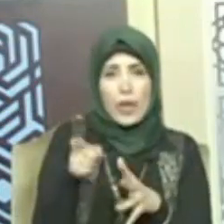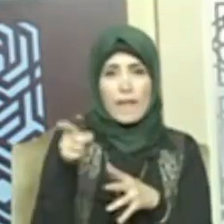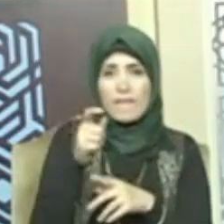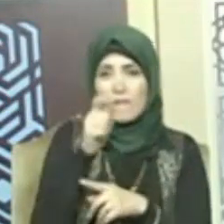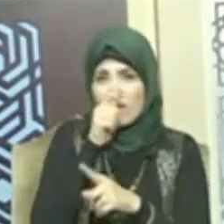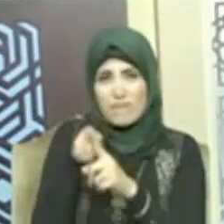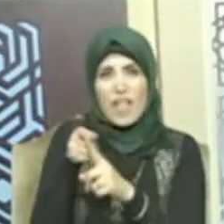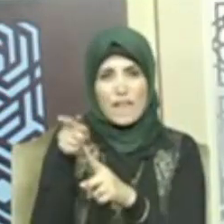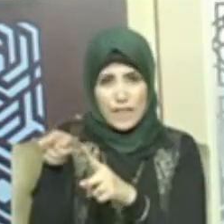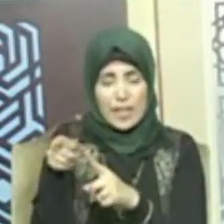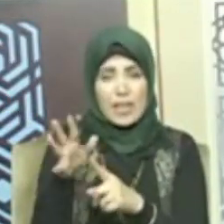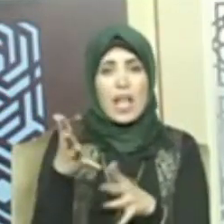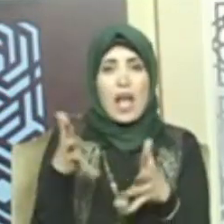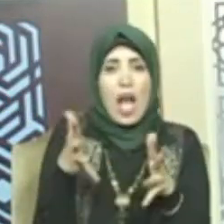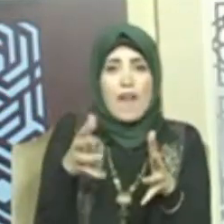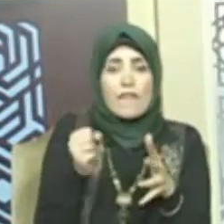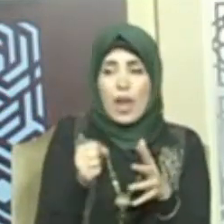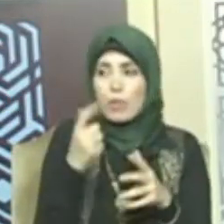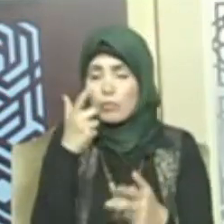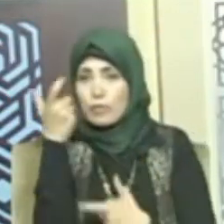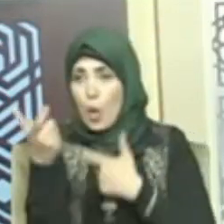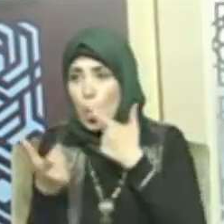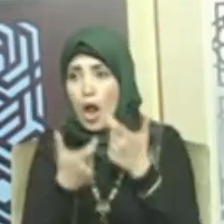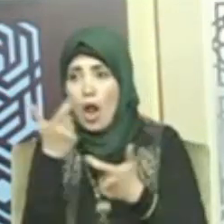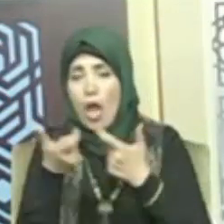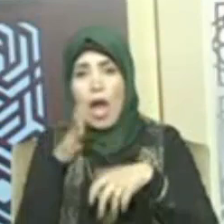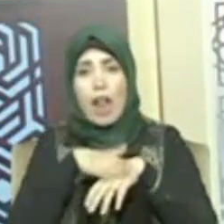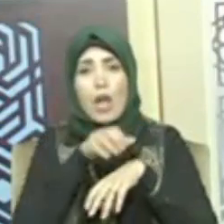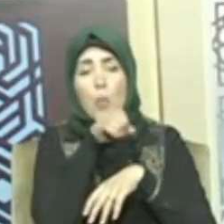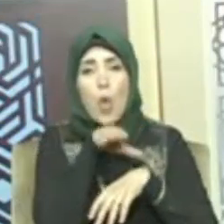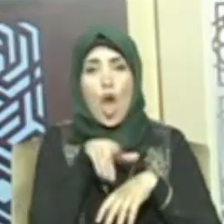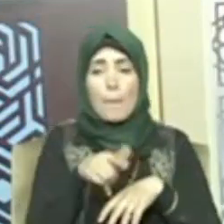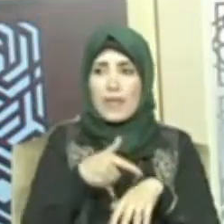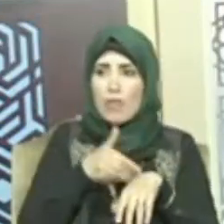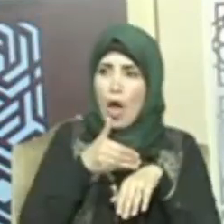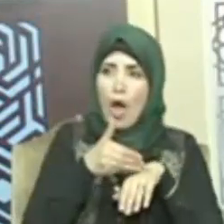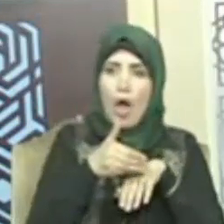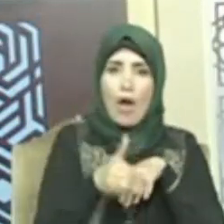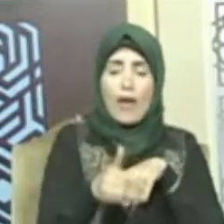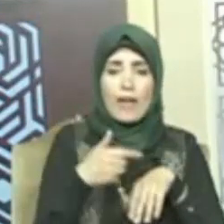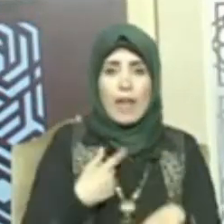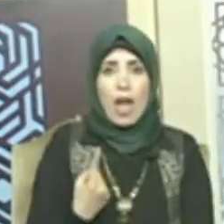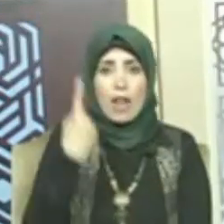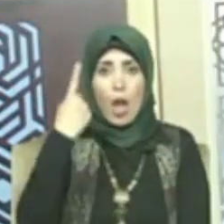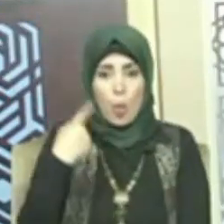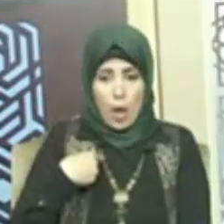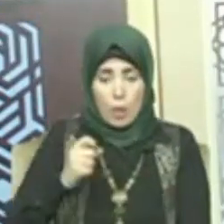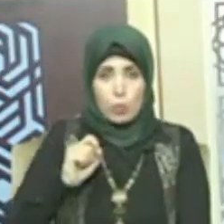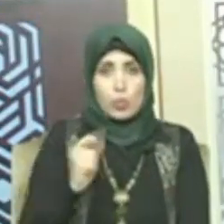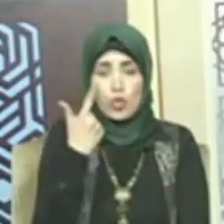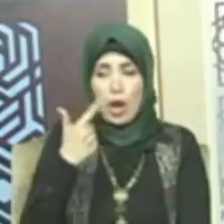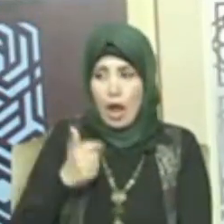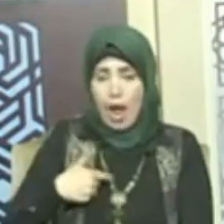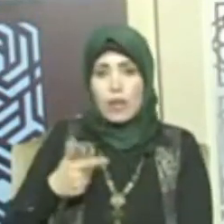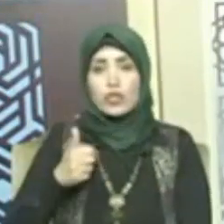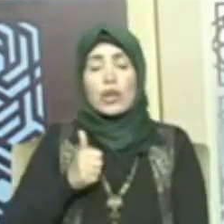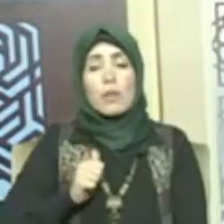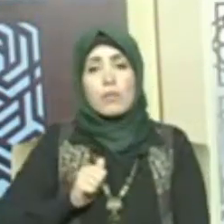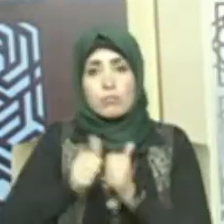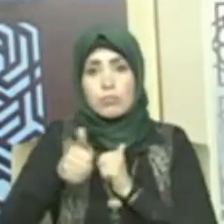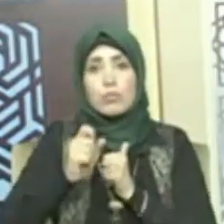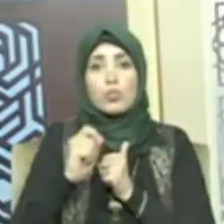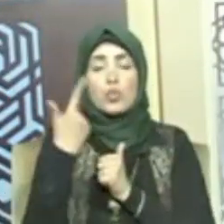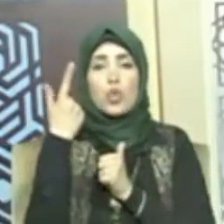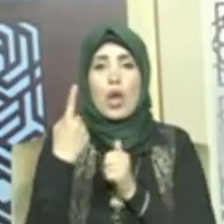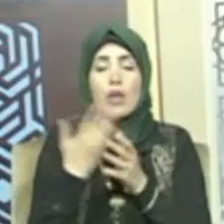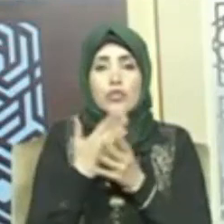مكروه، فانطلقنا نبحث عنه، فكنت أول من انطلقت لأبحث عن رسول